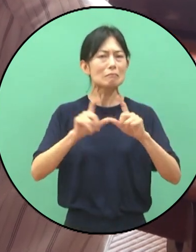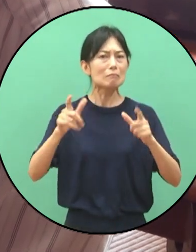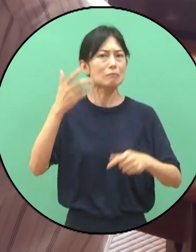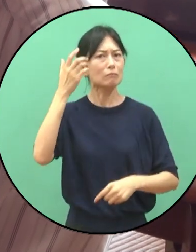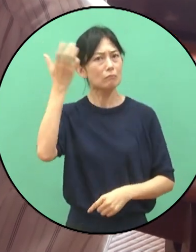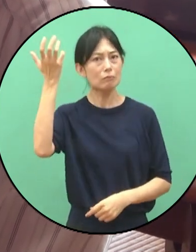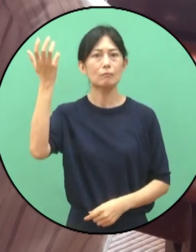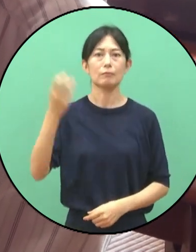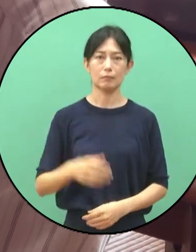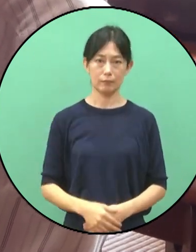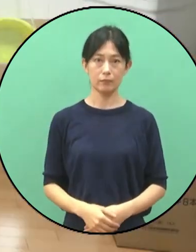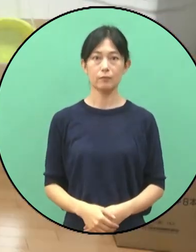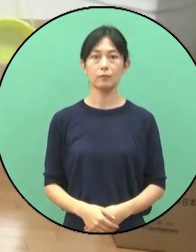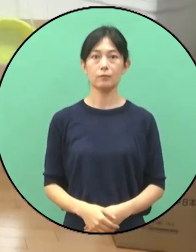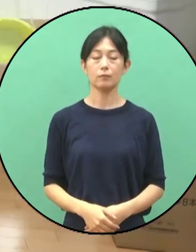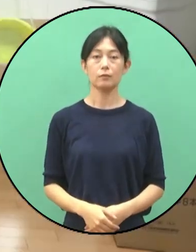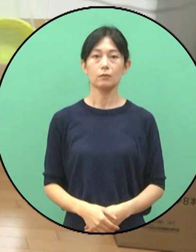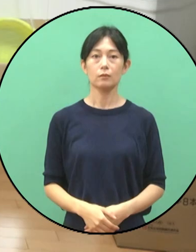ています。